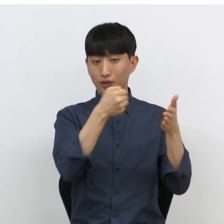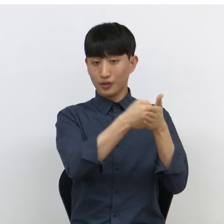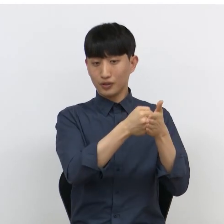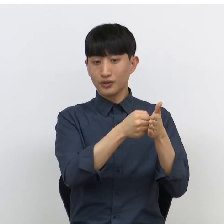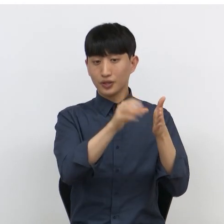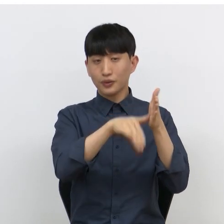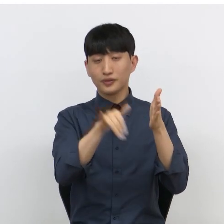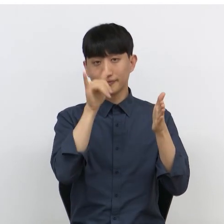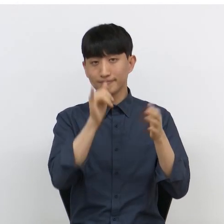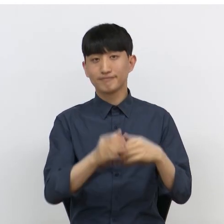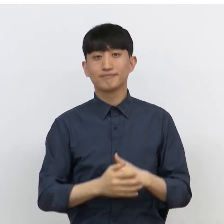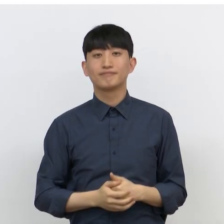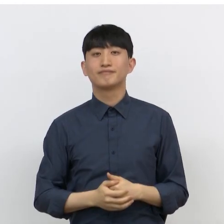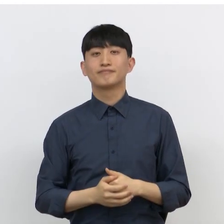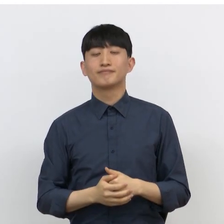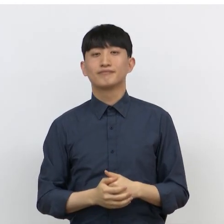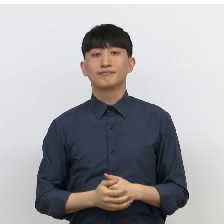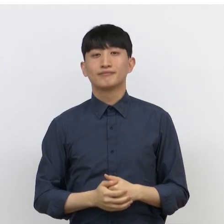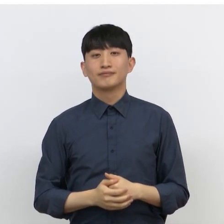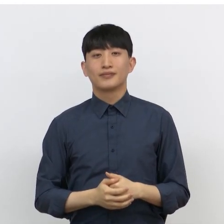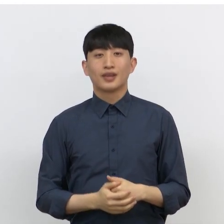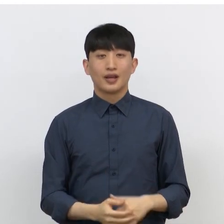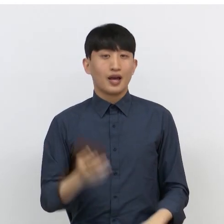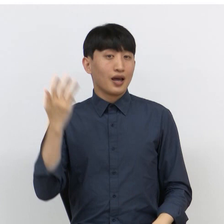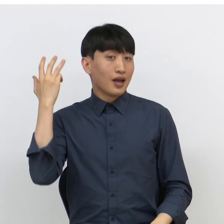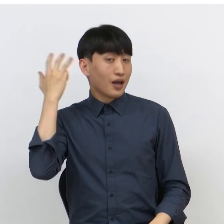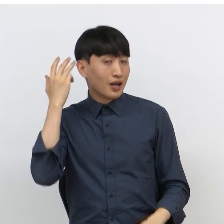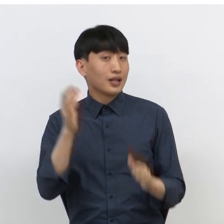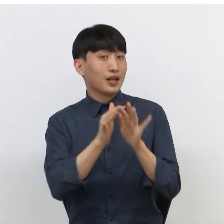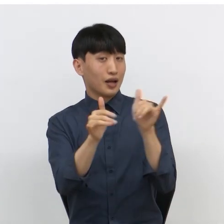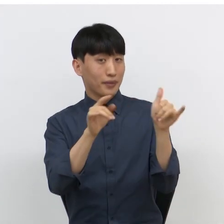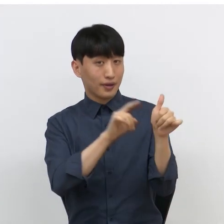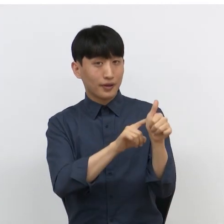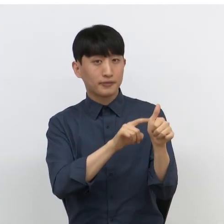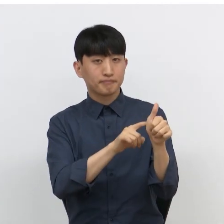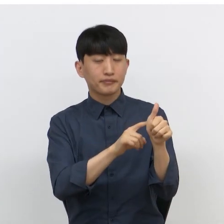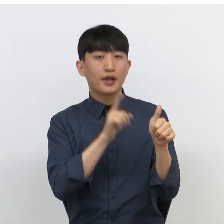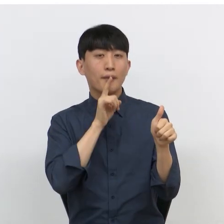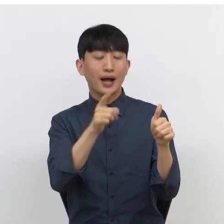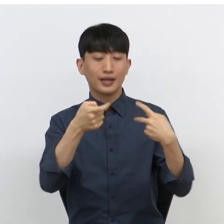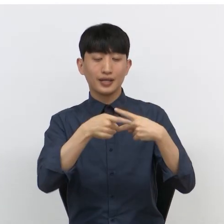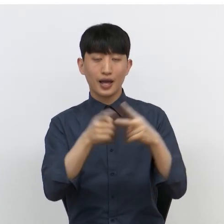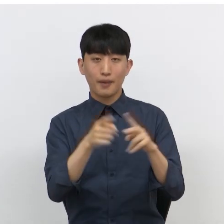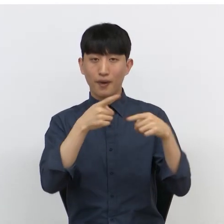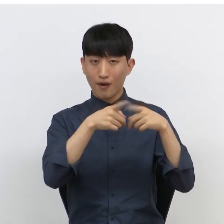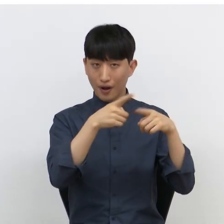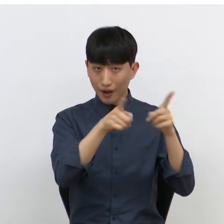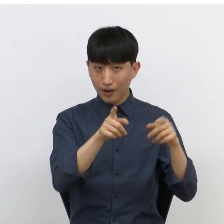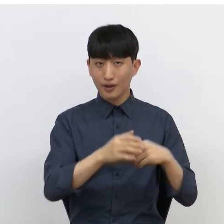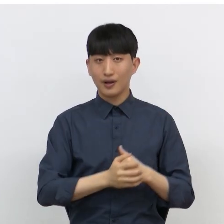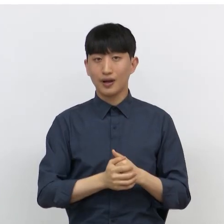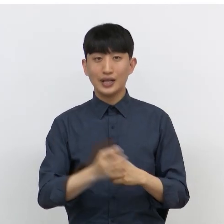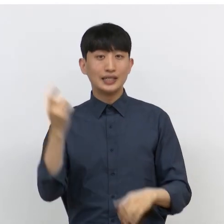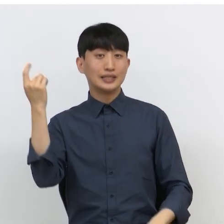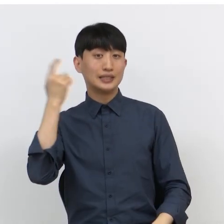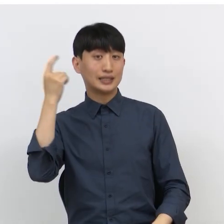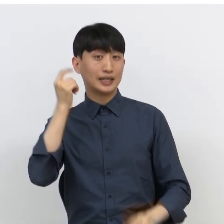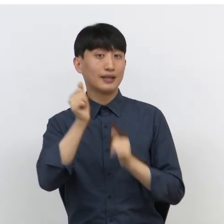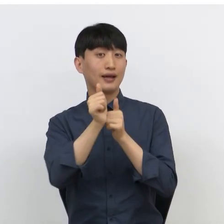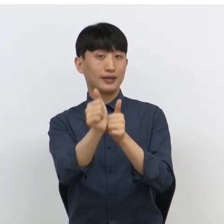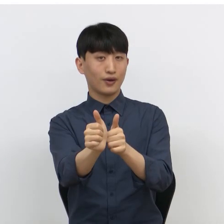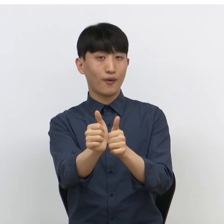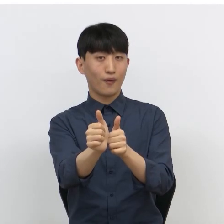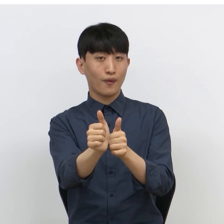있죠. 그래서 그것은 이제 환자들의 어떤 뭐 말지각 평가를 한다든지 듣기에 따라서 이게